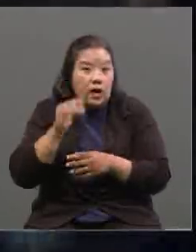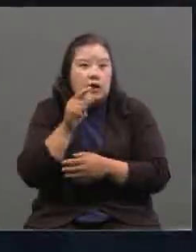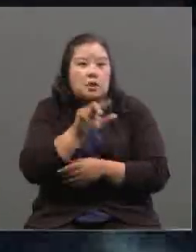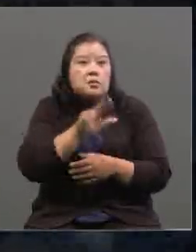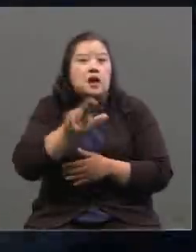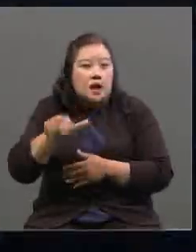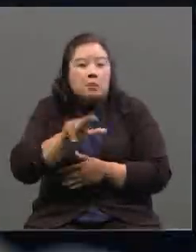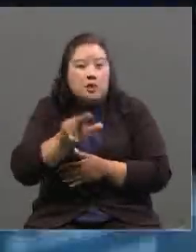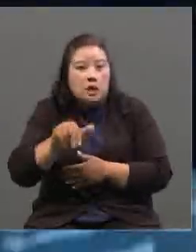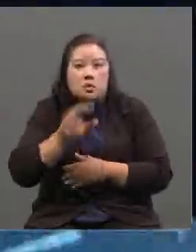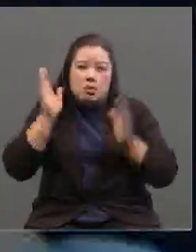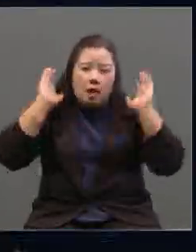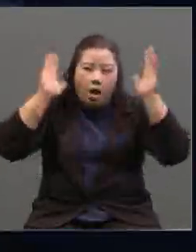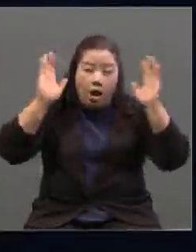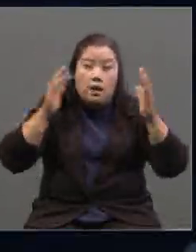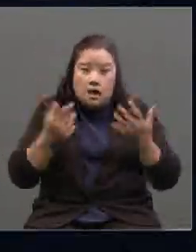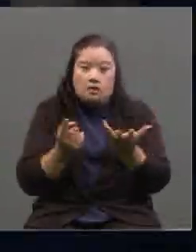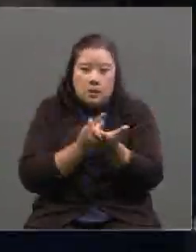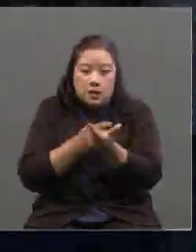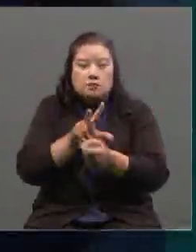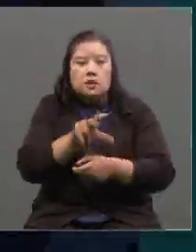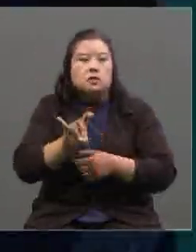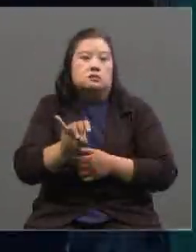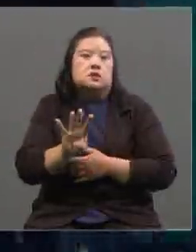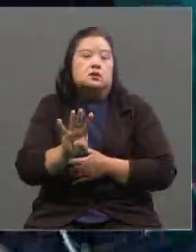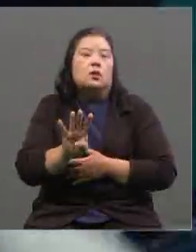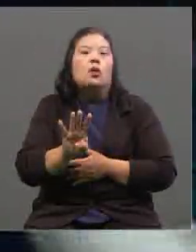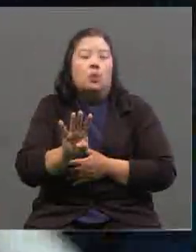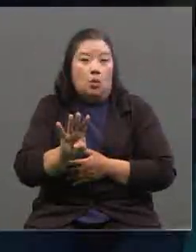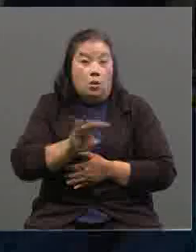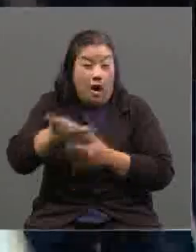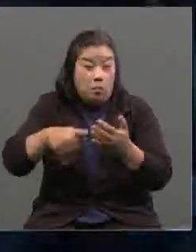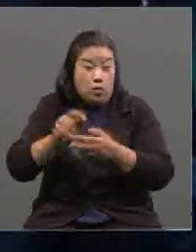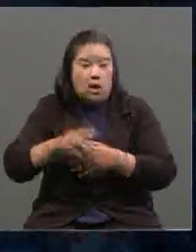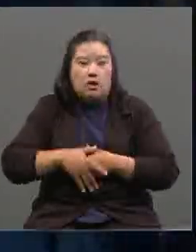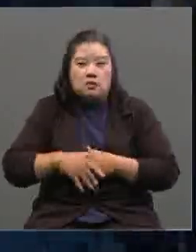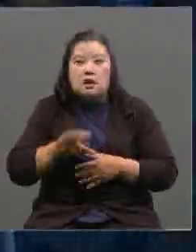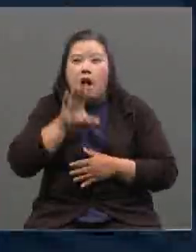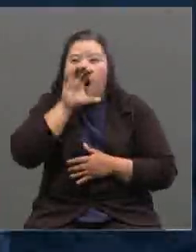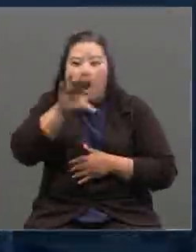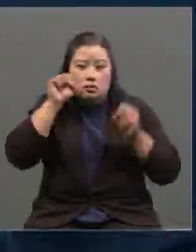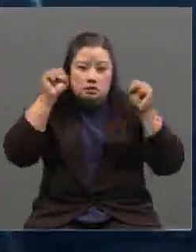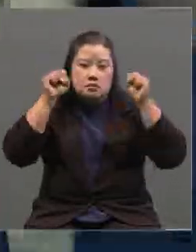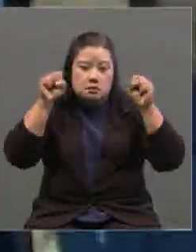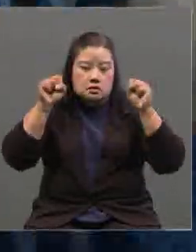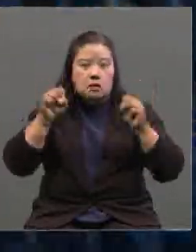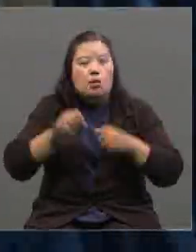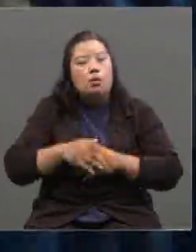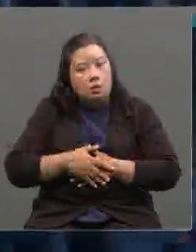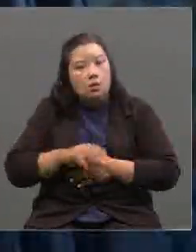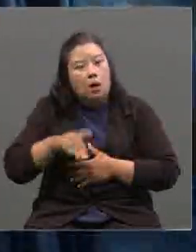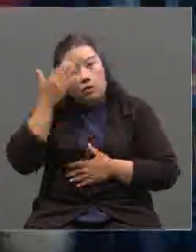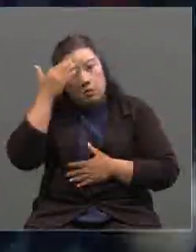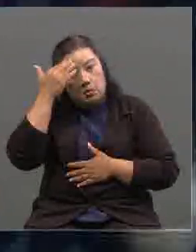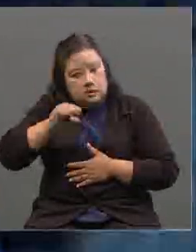จและเมื่อได้คะแนนเกิน374เสียงมวลชนค่ะก็ต่างส่งเสียงเฮเสียงดังลั่นพรรคเพื่อไทยดีใจ